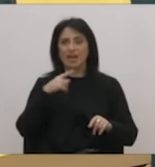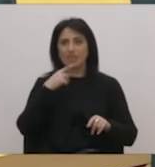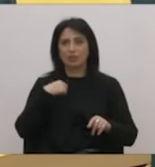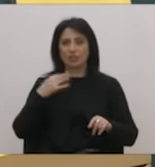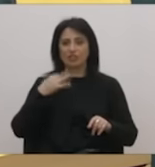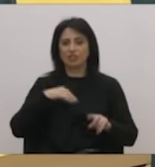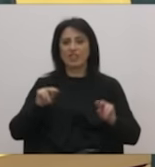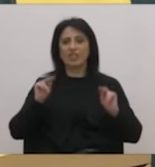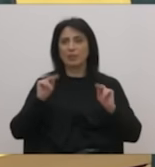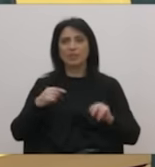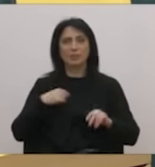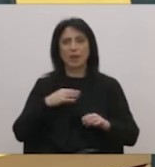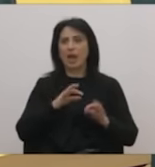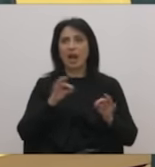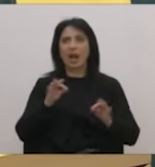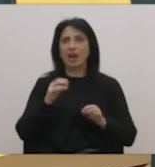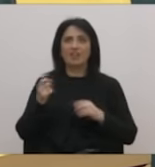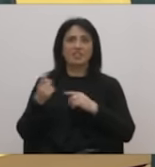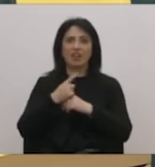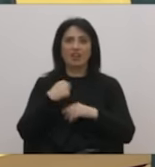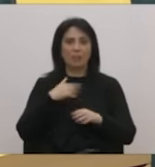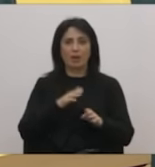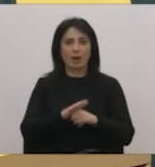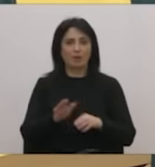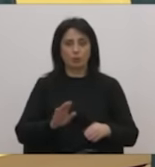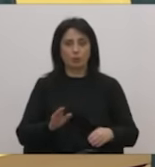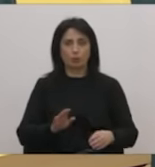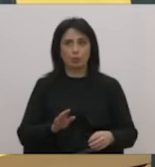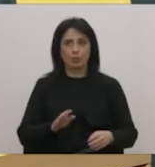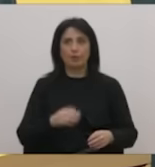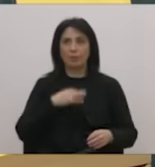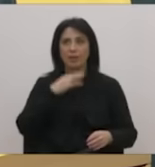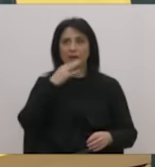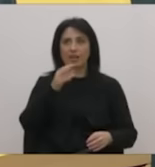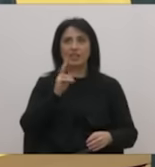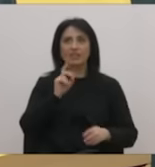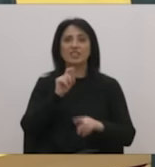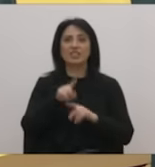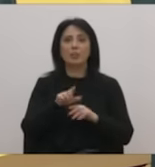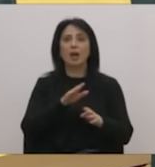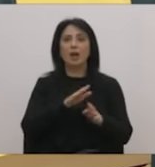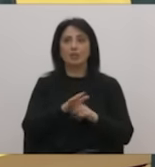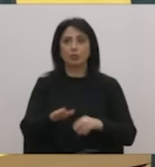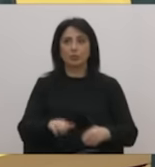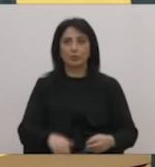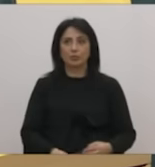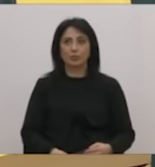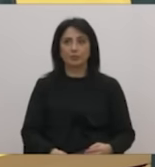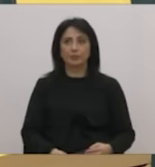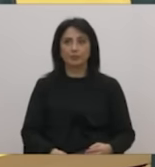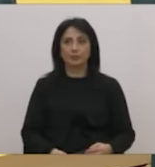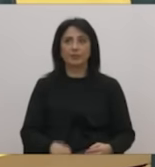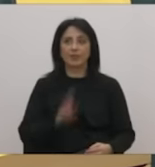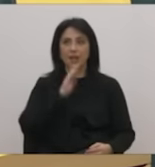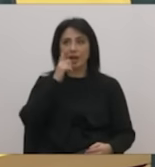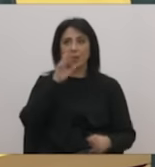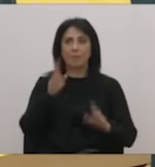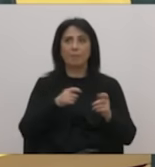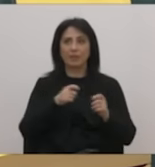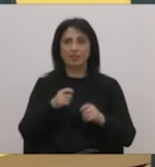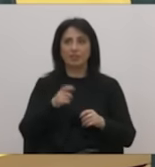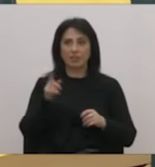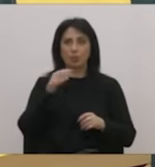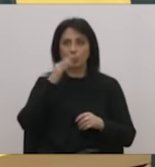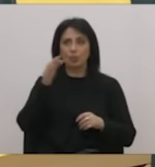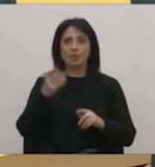შვილებს გეფიცებითო, მე არავის დავალებას არ ვასრულებთო. Მე გეტყვით ვის დავალებას ასრულებთ. Და ქალბატონ პრეზიდენტსაც მინდა ეს